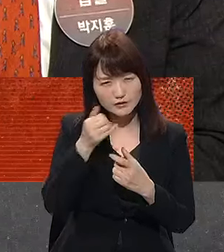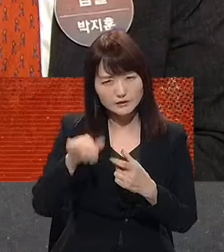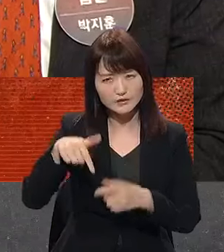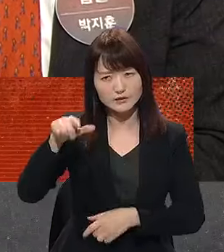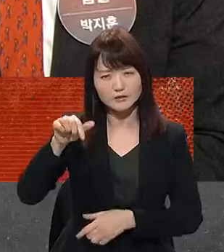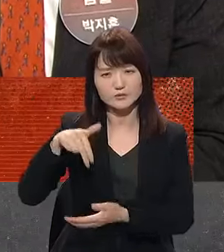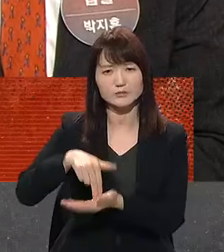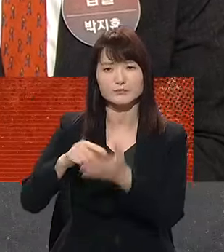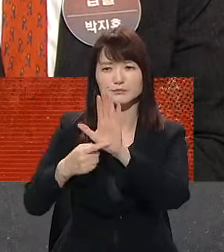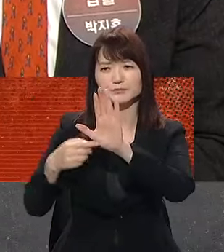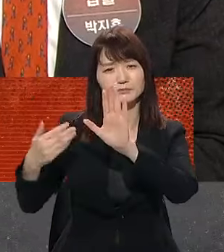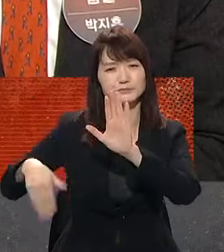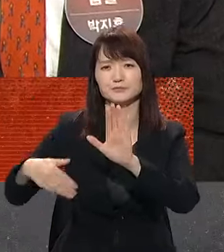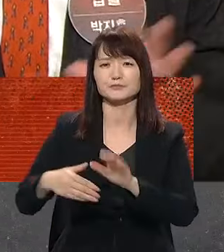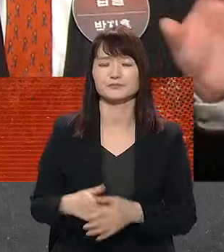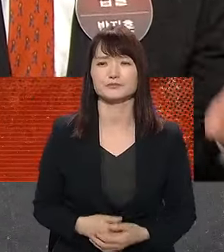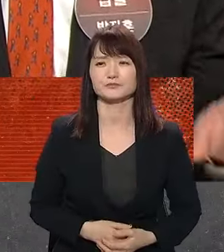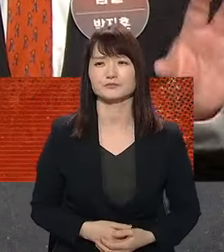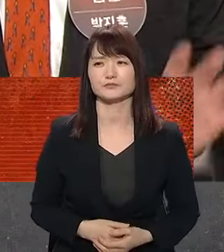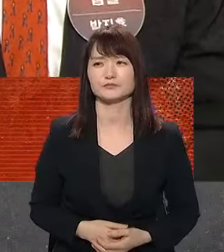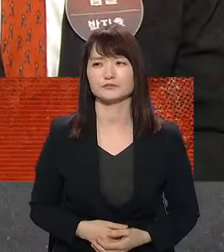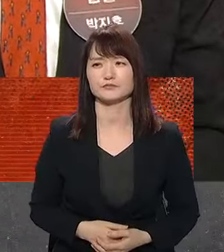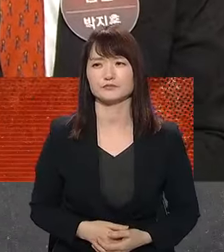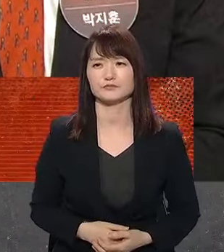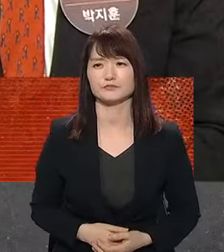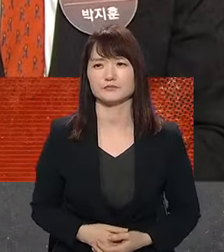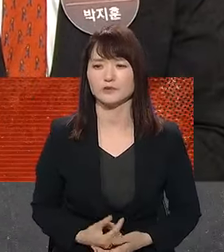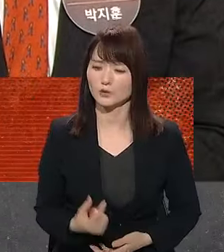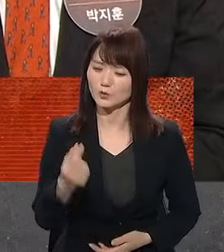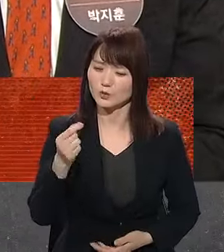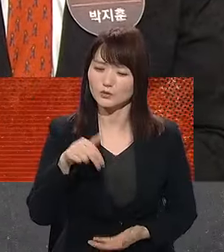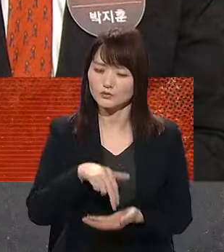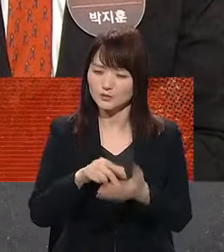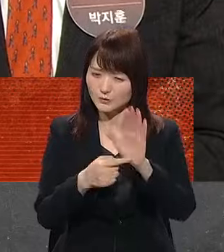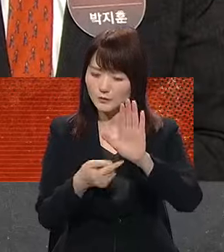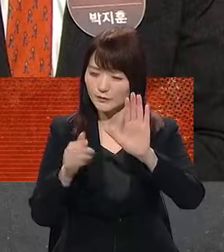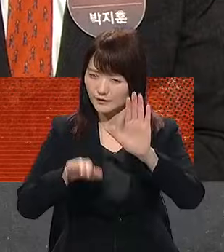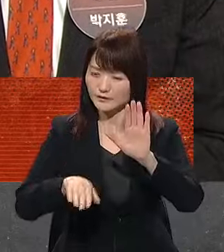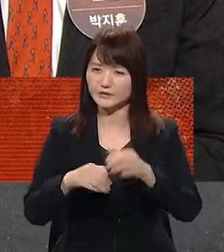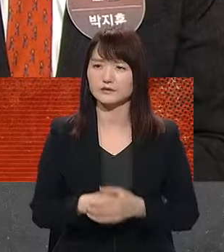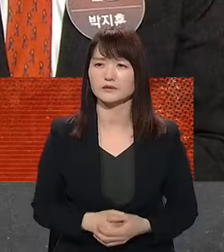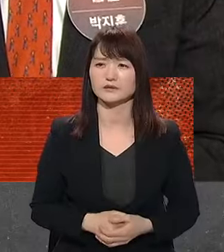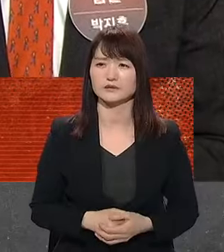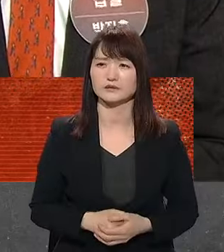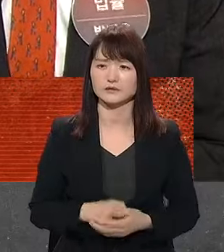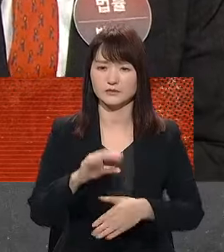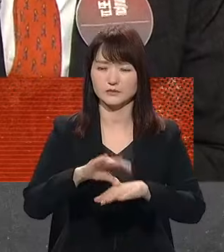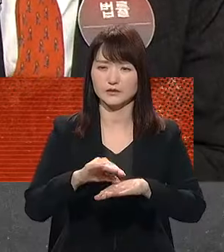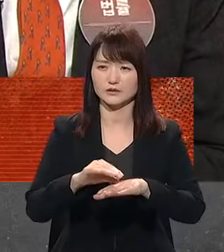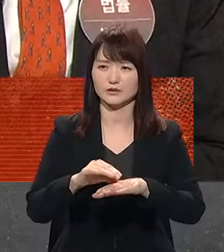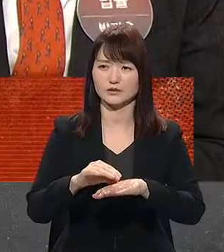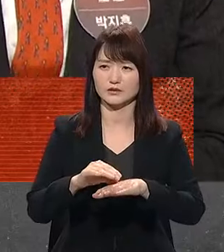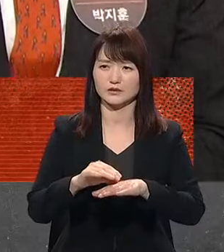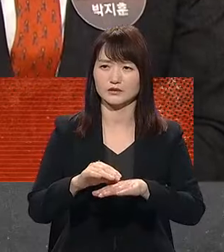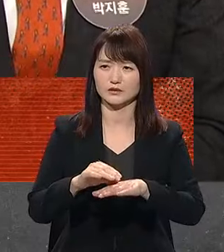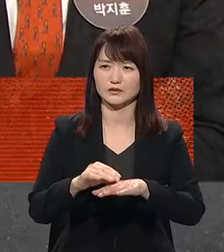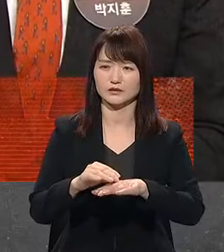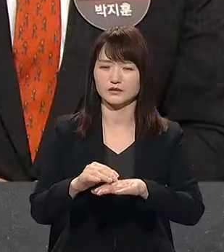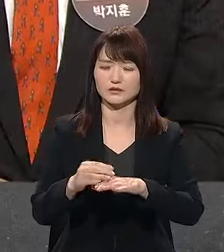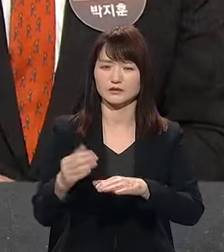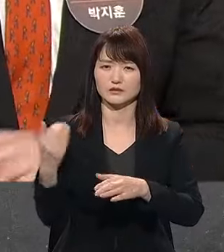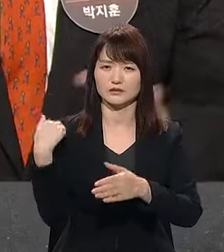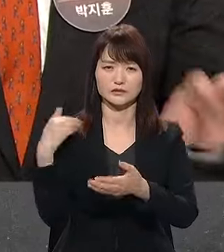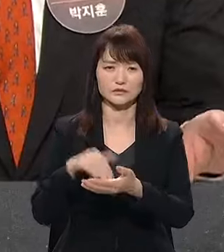상황입니다 뭐 그러다 보니까 곧 나오긴 나올 것 같은데 방송을 지금 제기하거나 하지는 못하는 상황이고